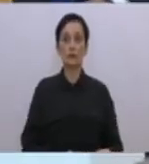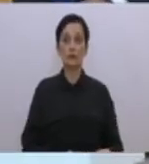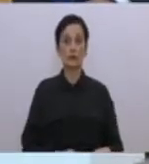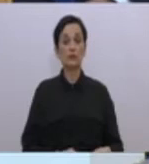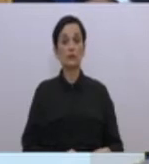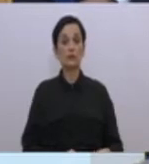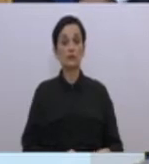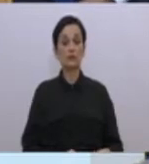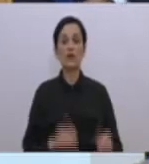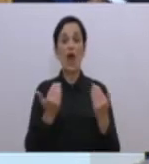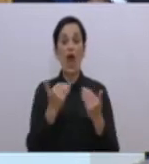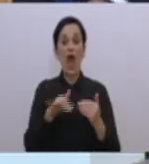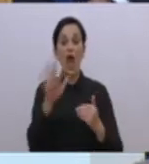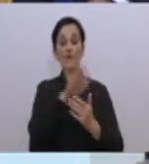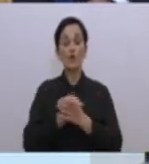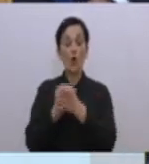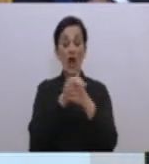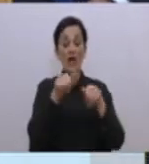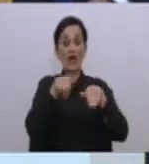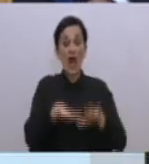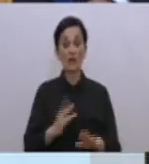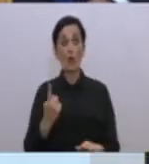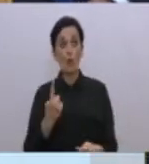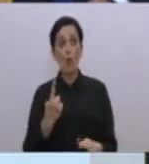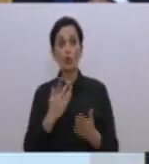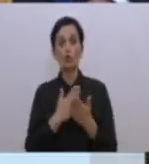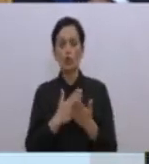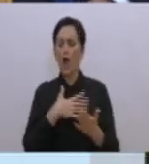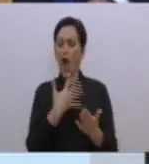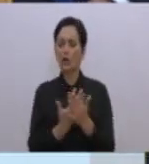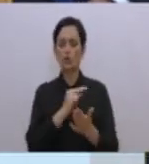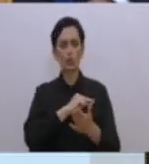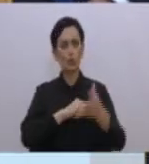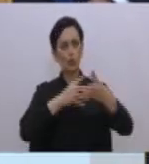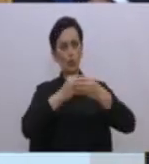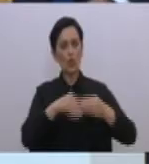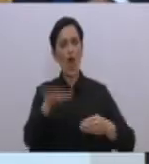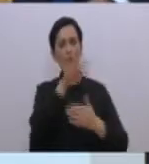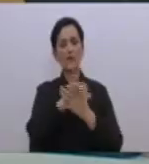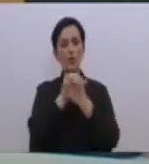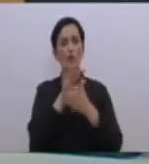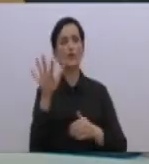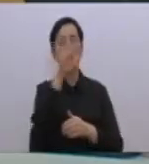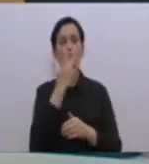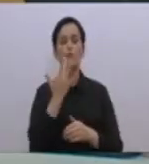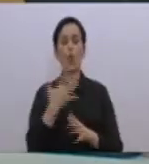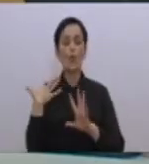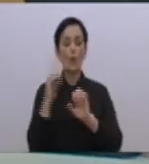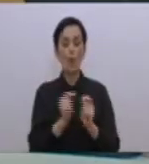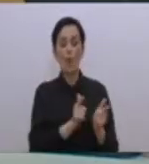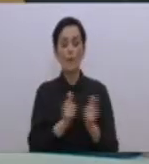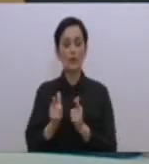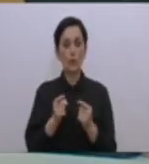Ამჟამად ევროკავშირის გადაწყვეტილების მოლოდინში ვართ და აქტიურად მუშაობთ ევროკავშირთან და მის წევრ ქვეყნებთან პოლიტიკური მხარდაჭერის მობილიზების